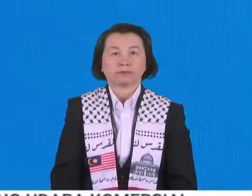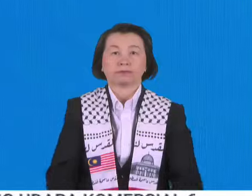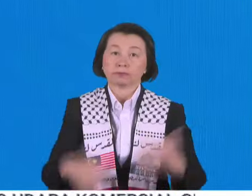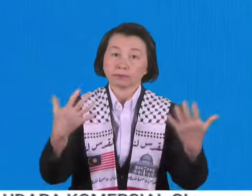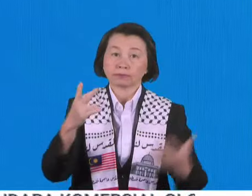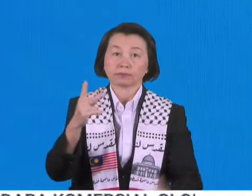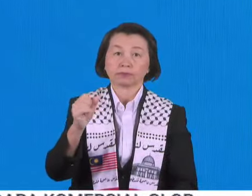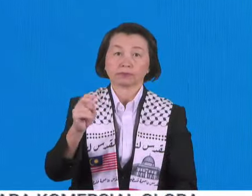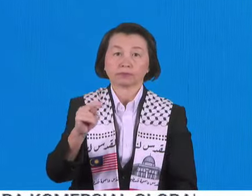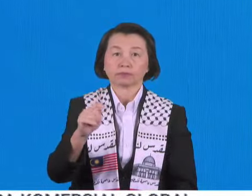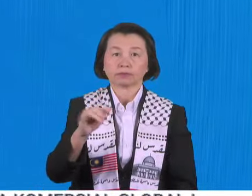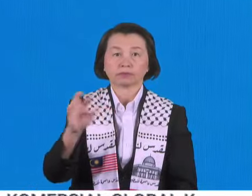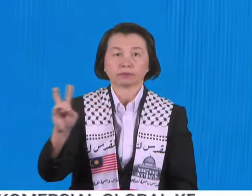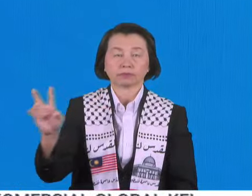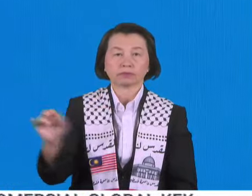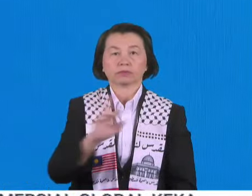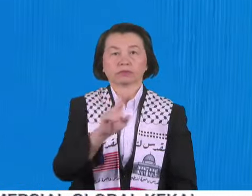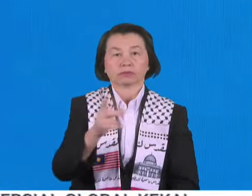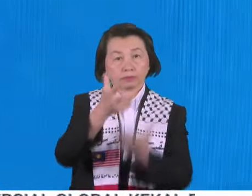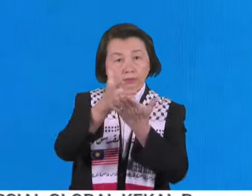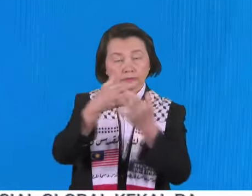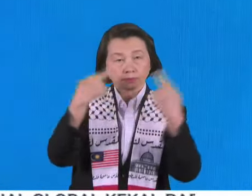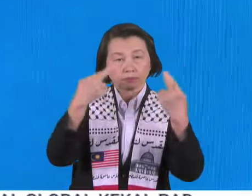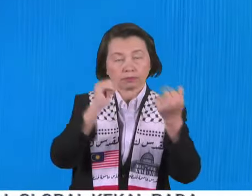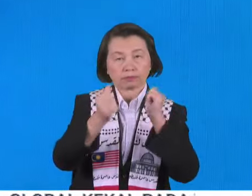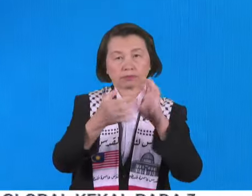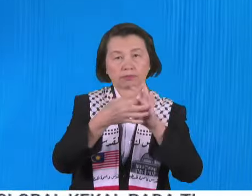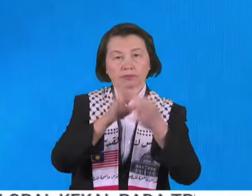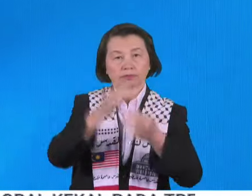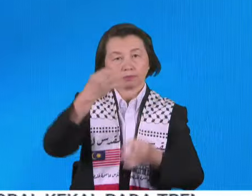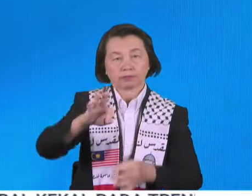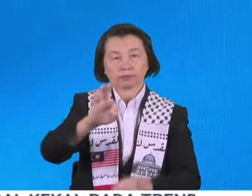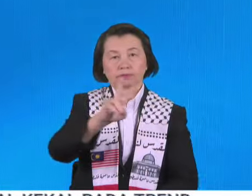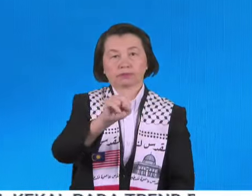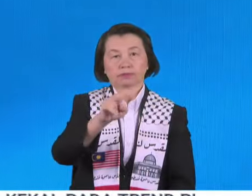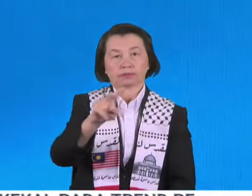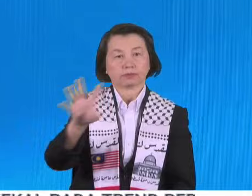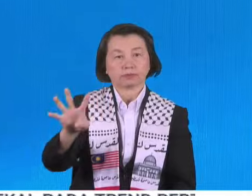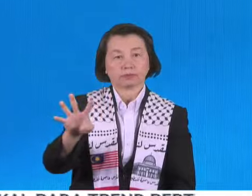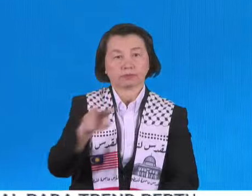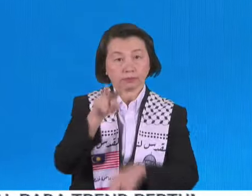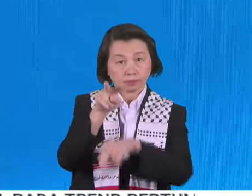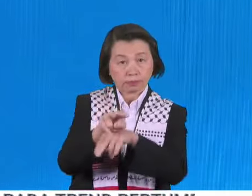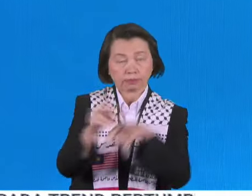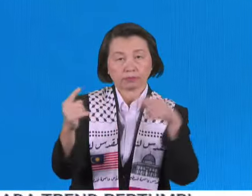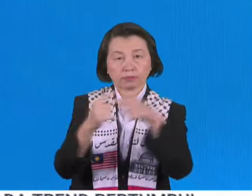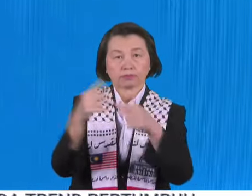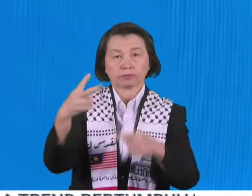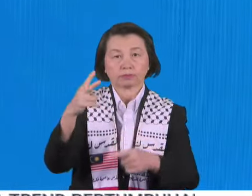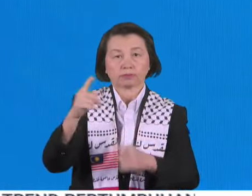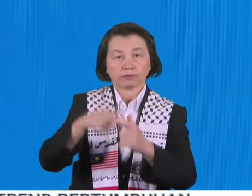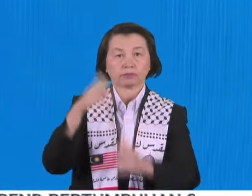Saudara, sekian Kanta 744, RTM penyiar rasmi Sukan Olimpik Paris 2024.